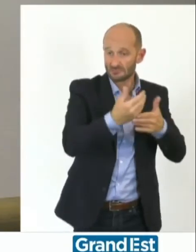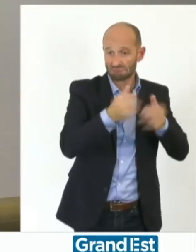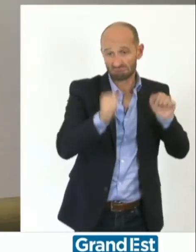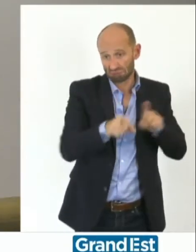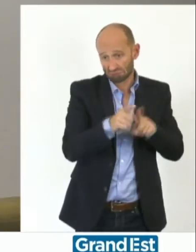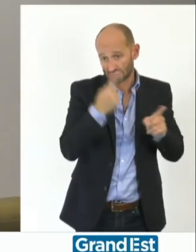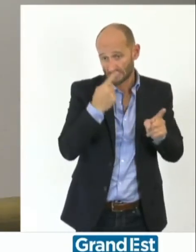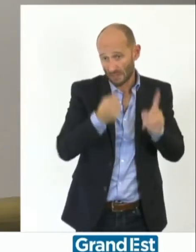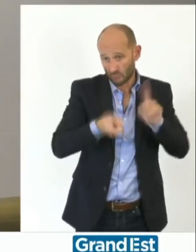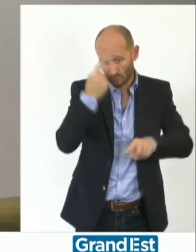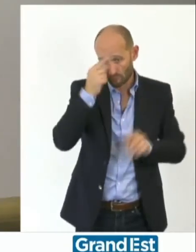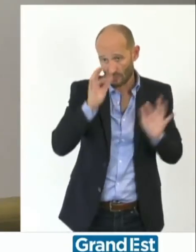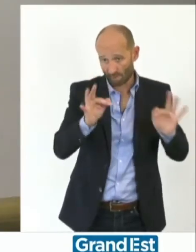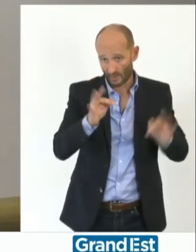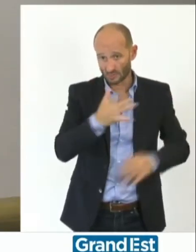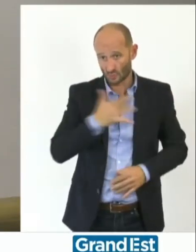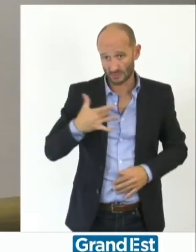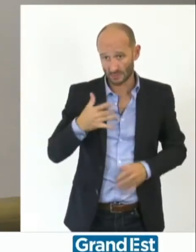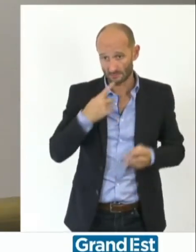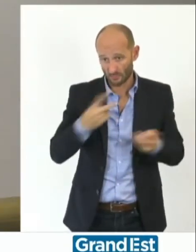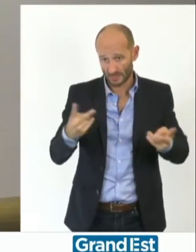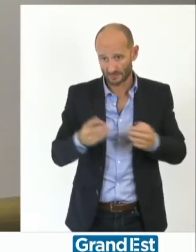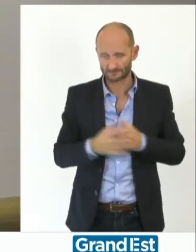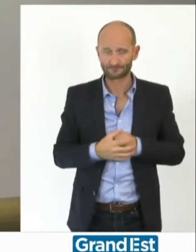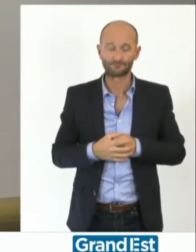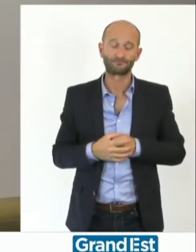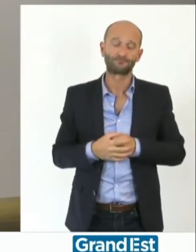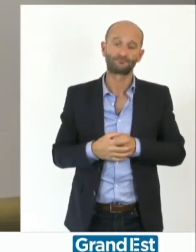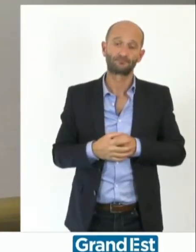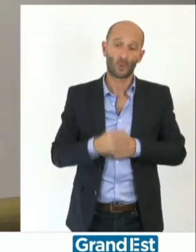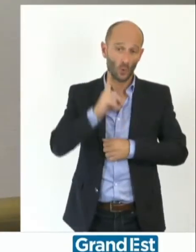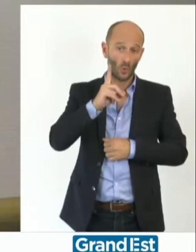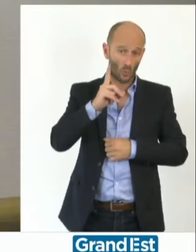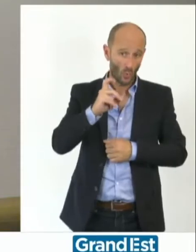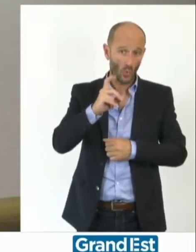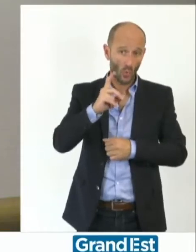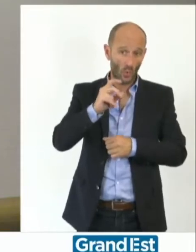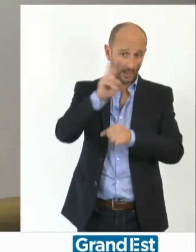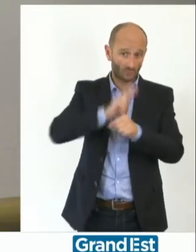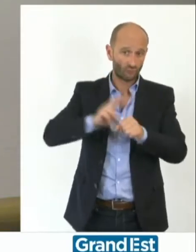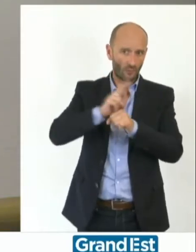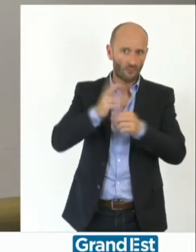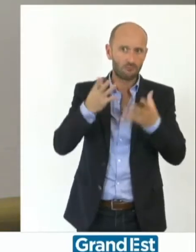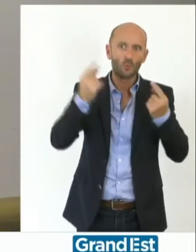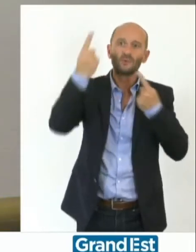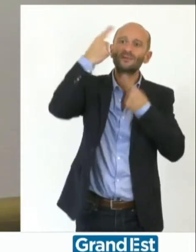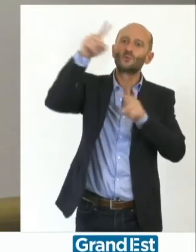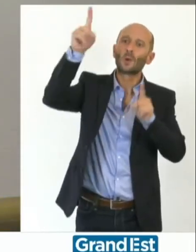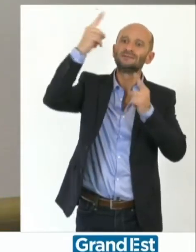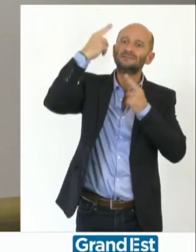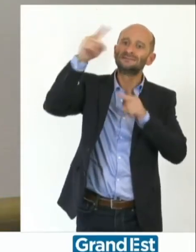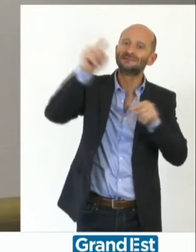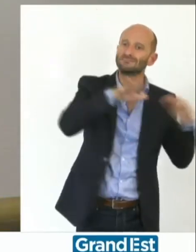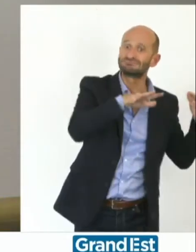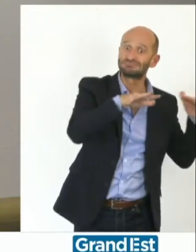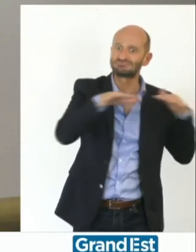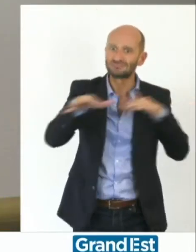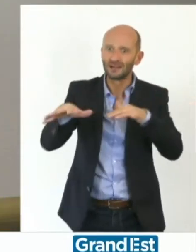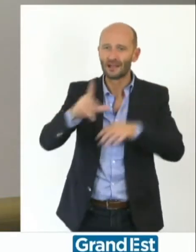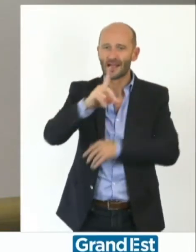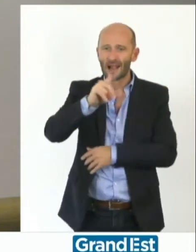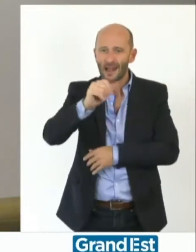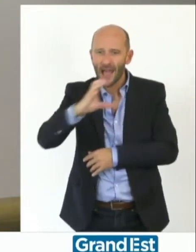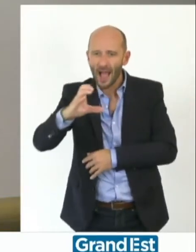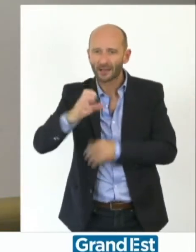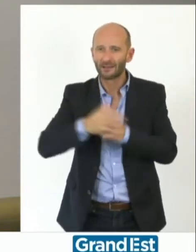publique l'eau dans notre région c'est également un atout touristique de par ses lacs ses cours d'eau ces